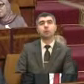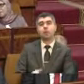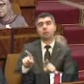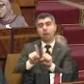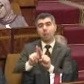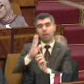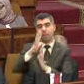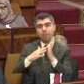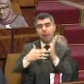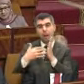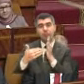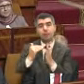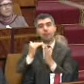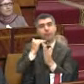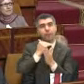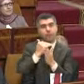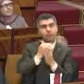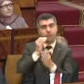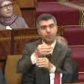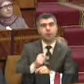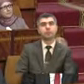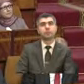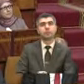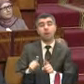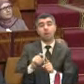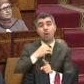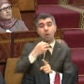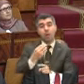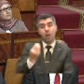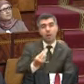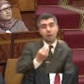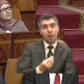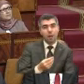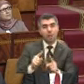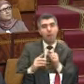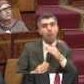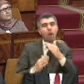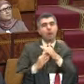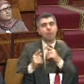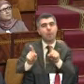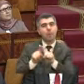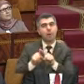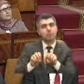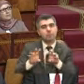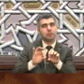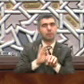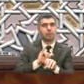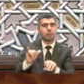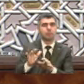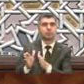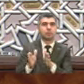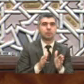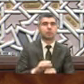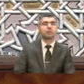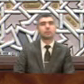برنامج استعجالي لإنقاذ هذه الأطفال وللحد من هذه الظاهرة؟ كلمة للسيدة الوزيرة للجواب،